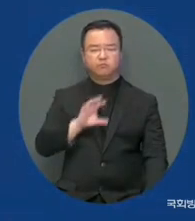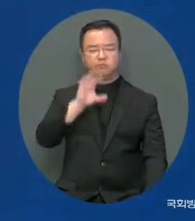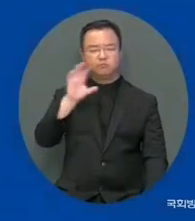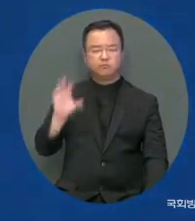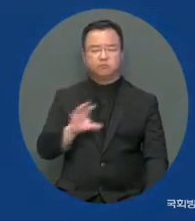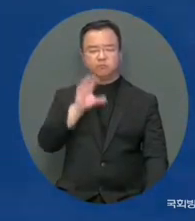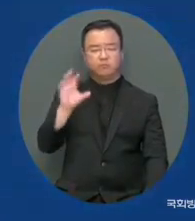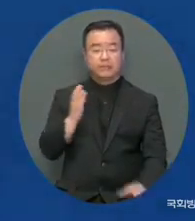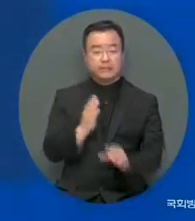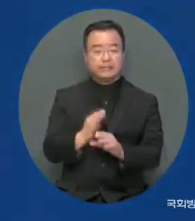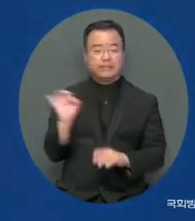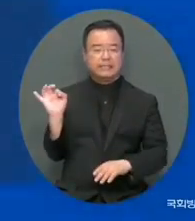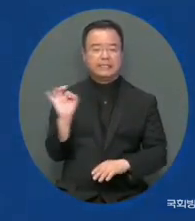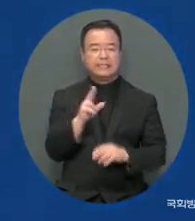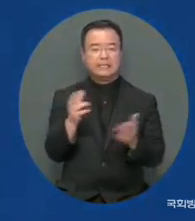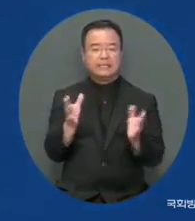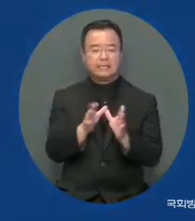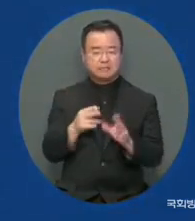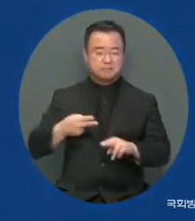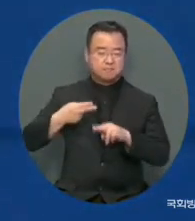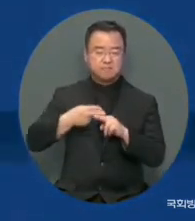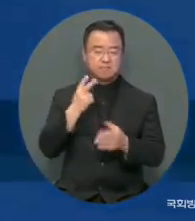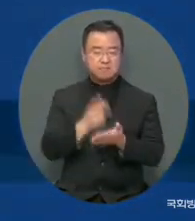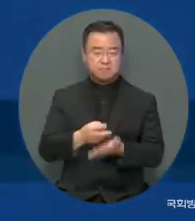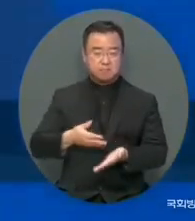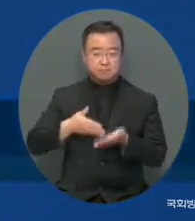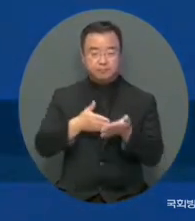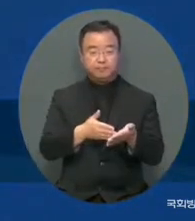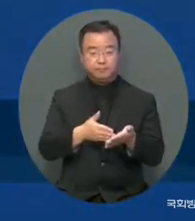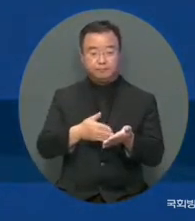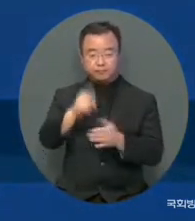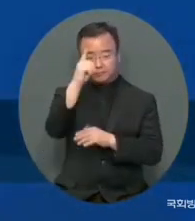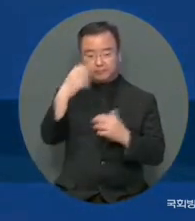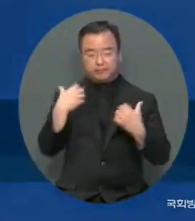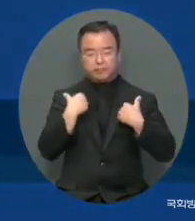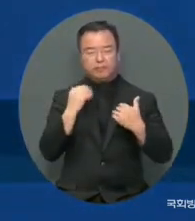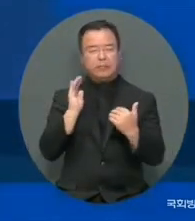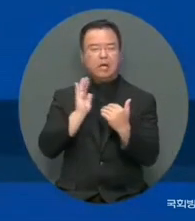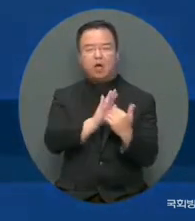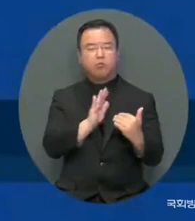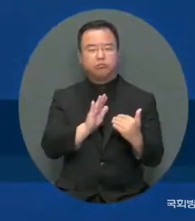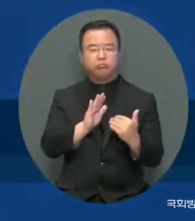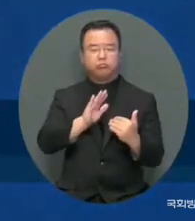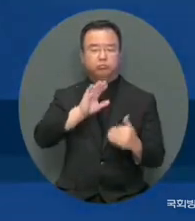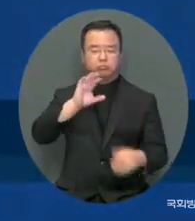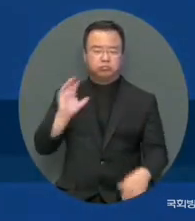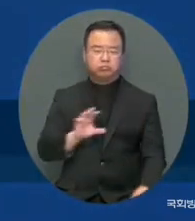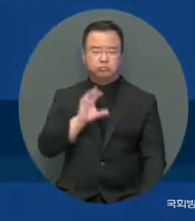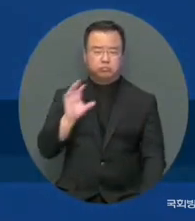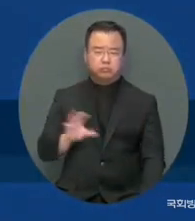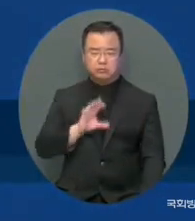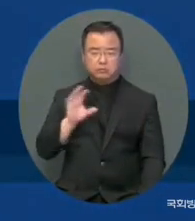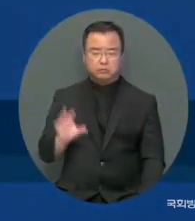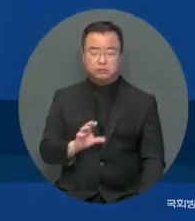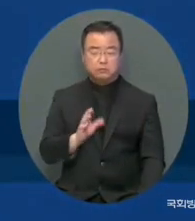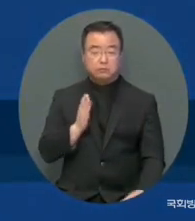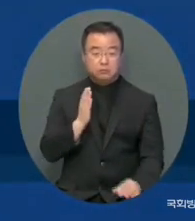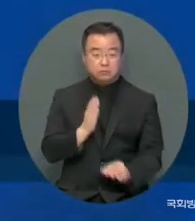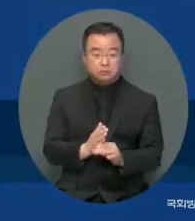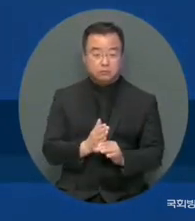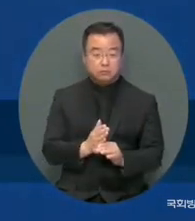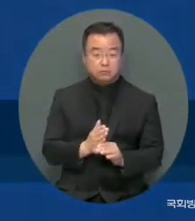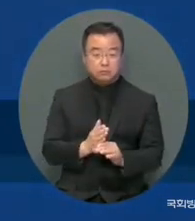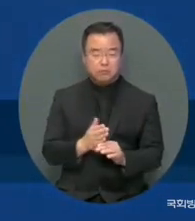최근 야당이 단독으로 법안을 통과시키고 정부가 이를 거부하는 악순환이 거듭되고 있습니다.